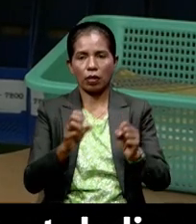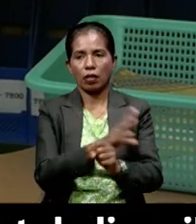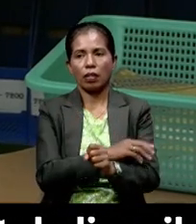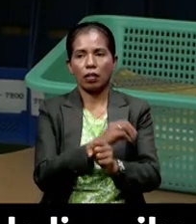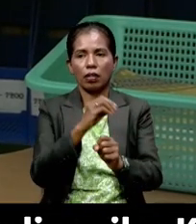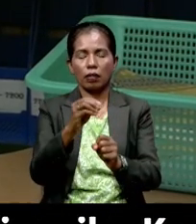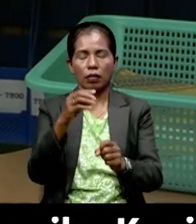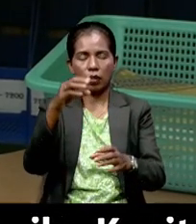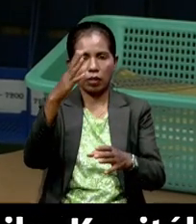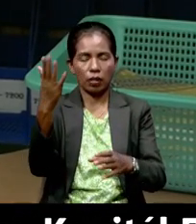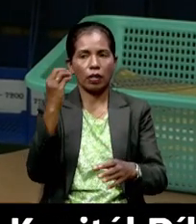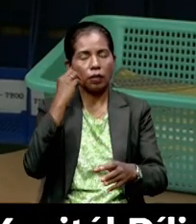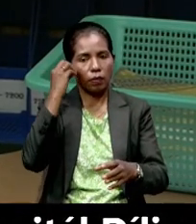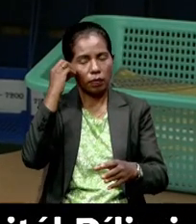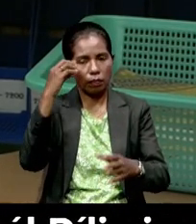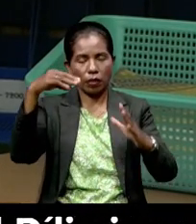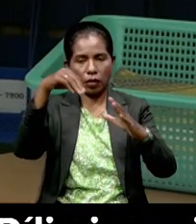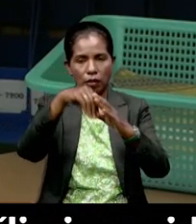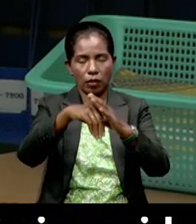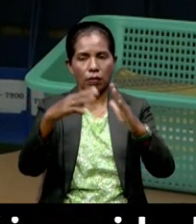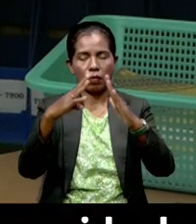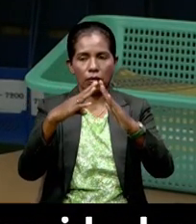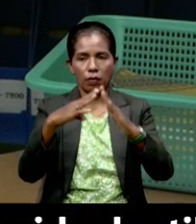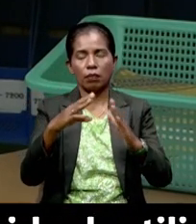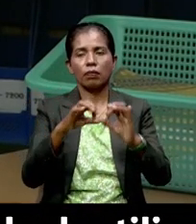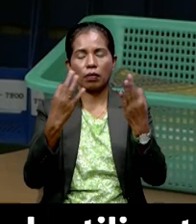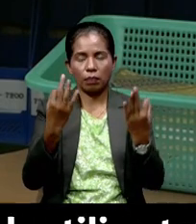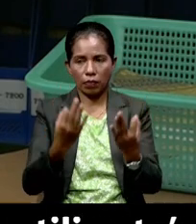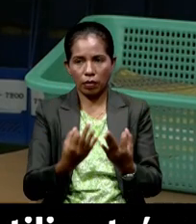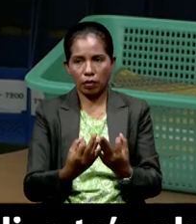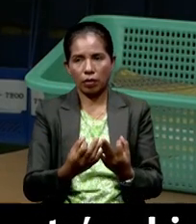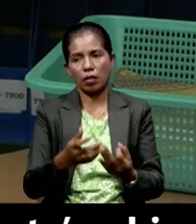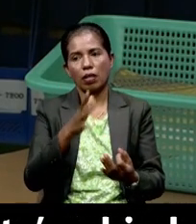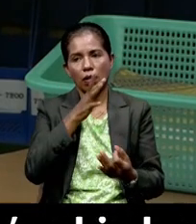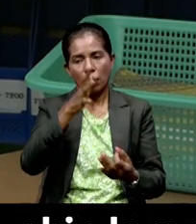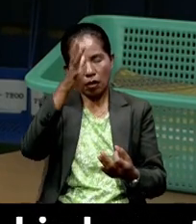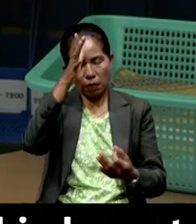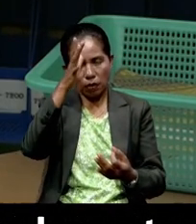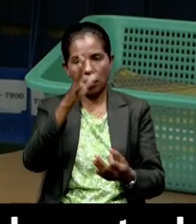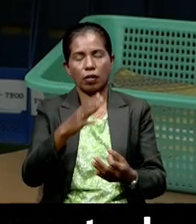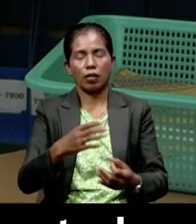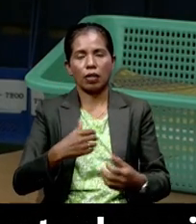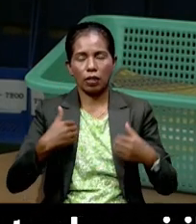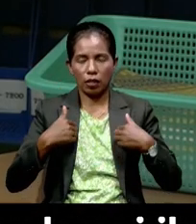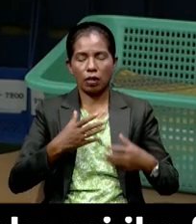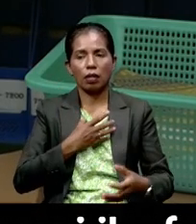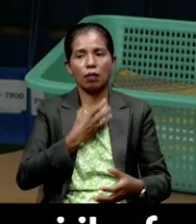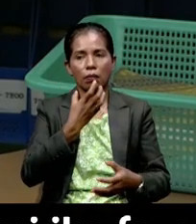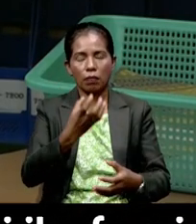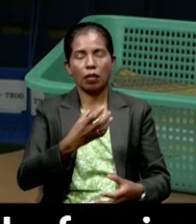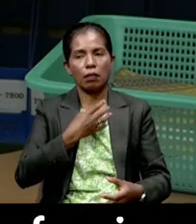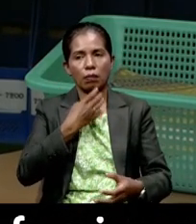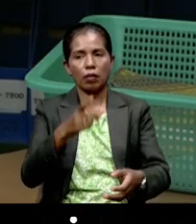dalam rumah itu, dalam rumah tangga, nene abo ka ni apa ka mer nene mer clear